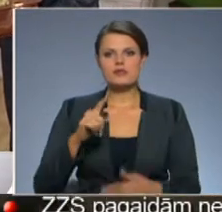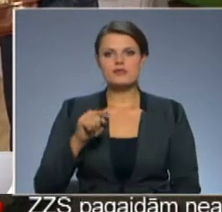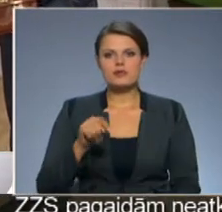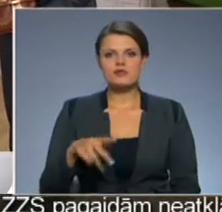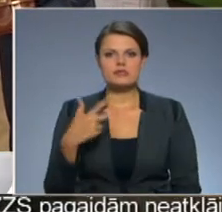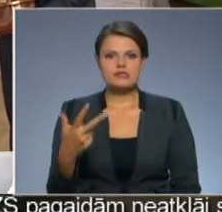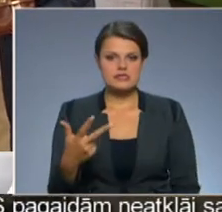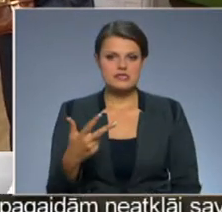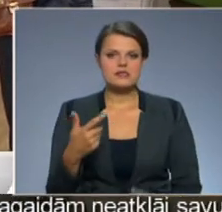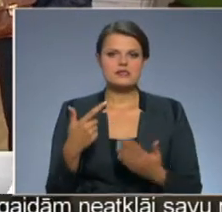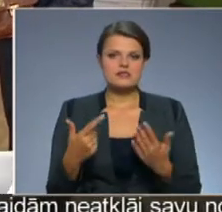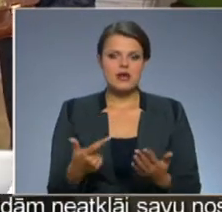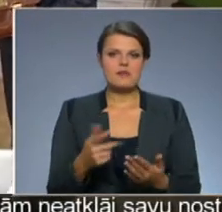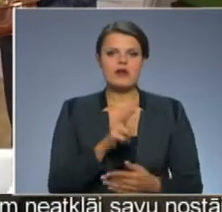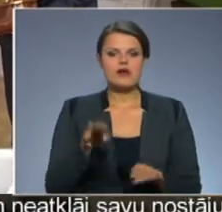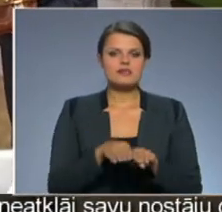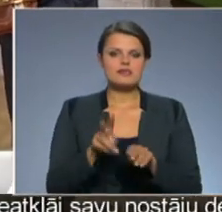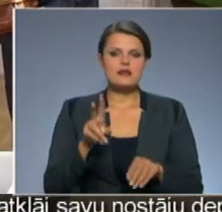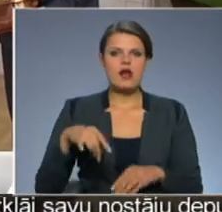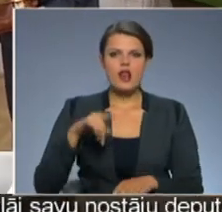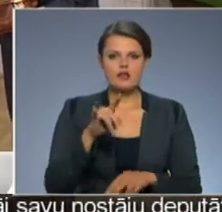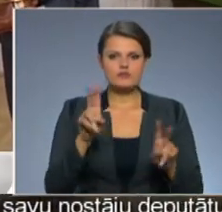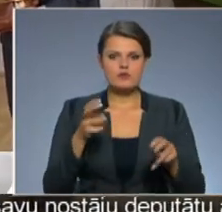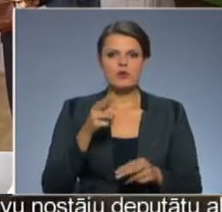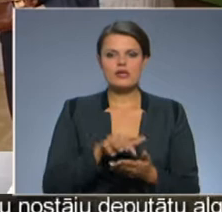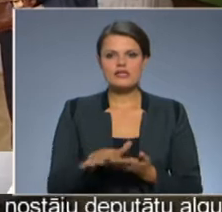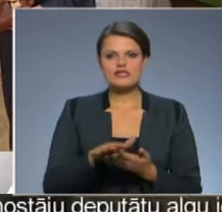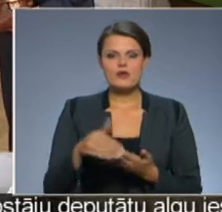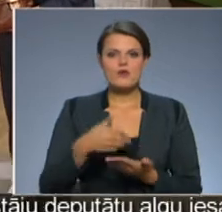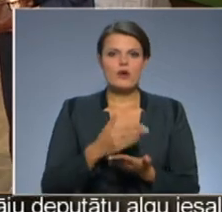737, kas ir tā kā Boeings gandrīz, un izdevuma daļā